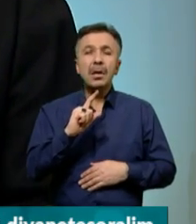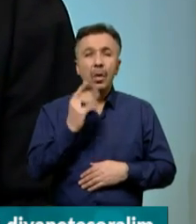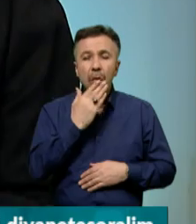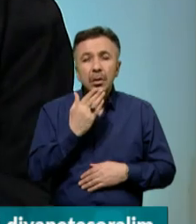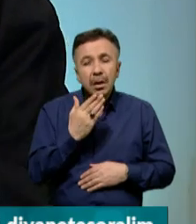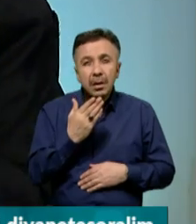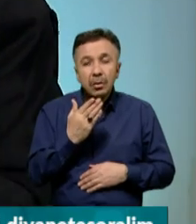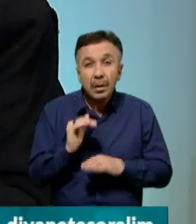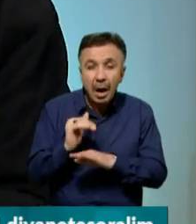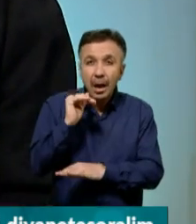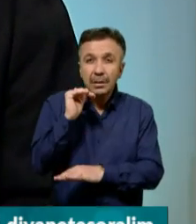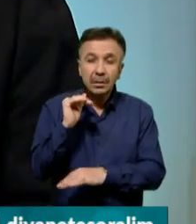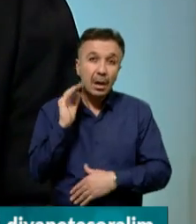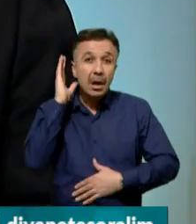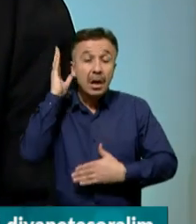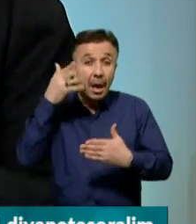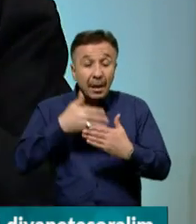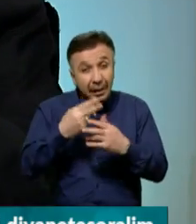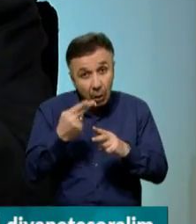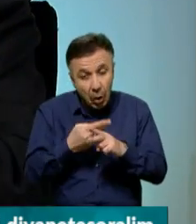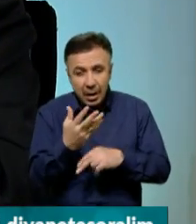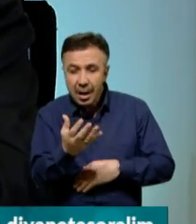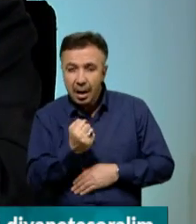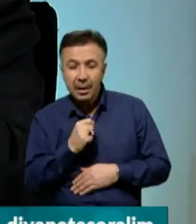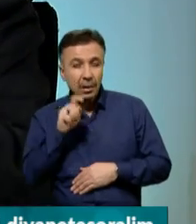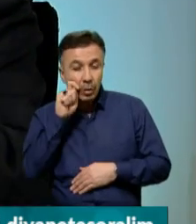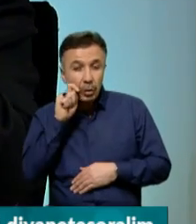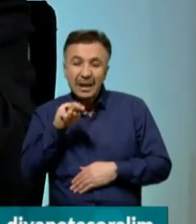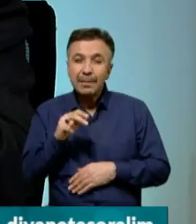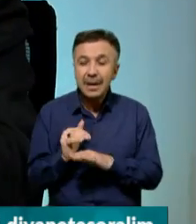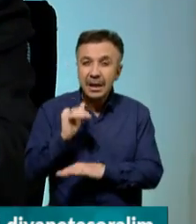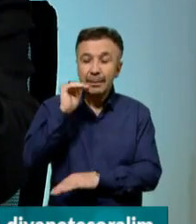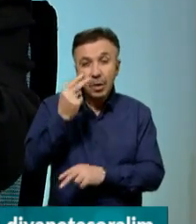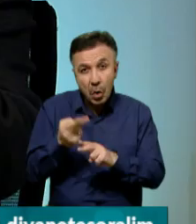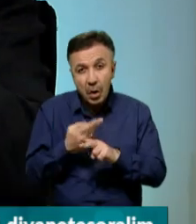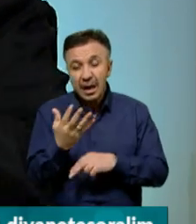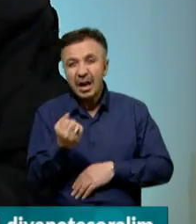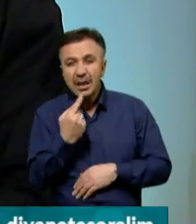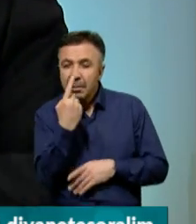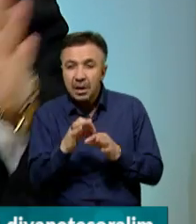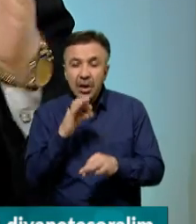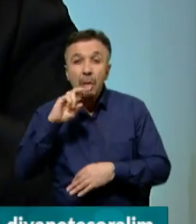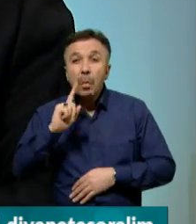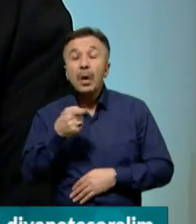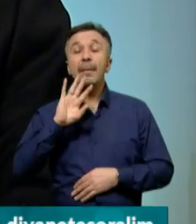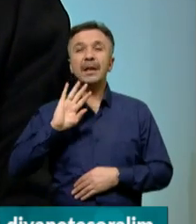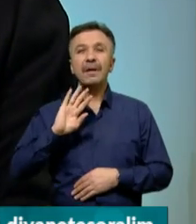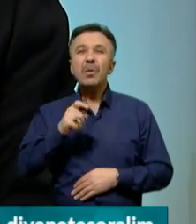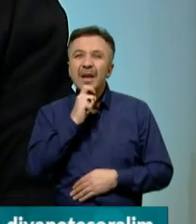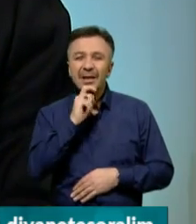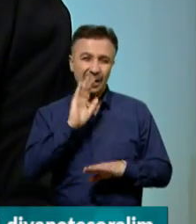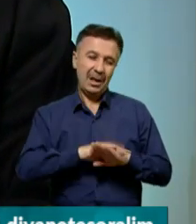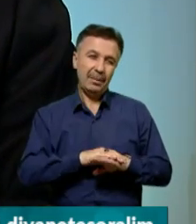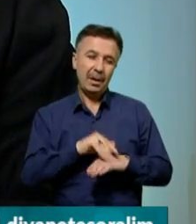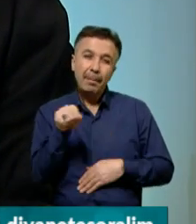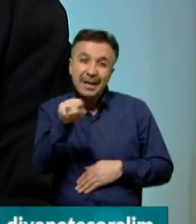hayatında ibadetlere örnek alacak, Müslüman gibi yaşamayı örnek alacak bir adam bulamadı ve bu yanlışlara düştü. Biz